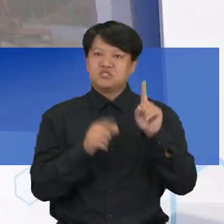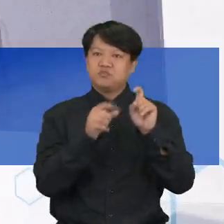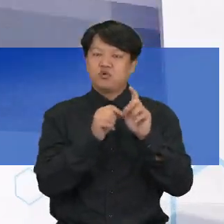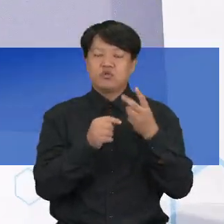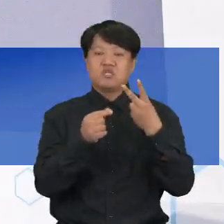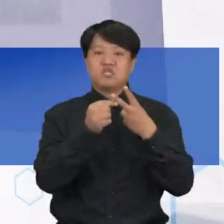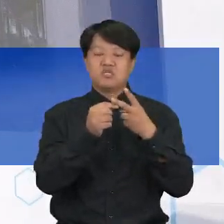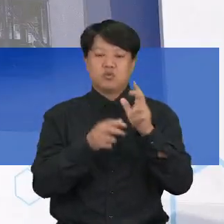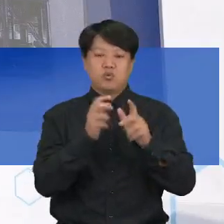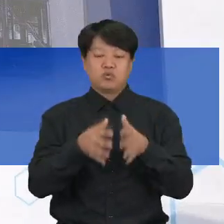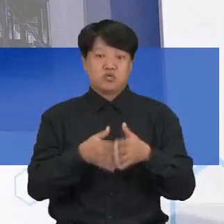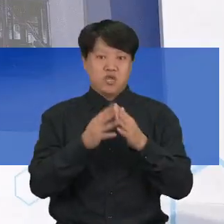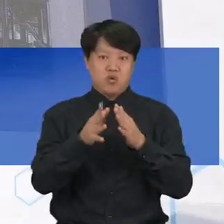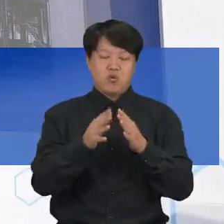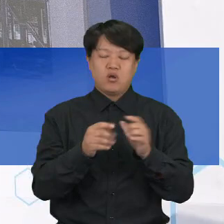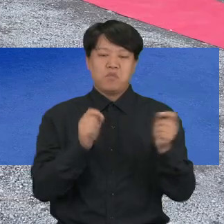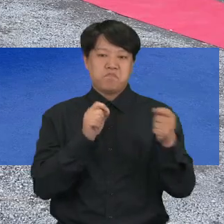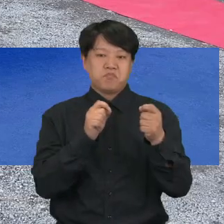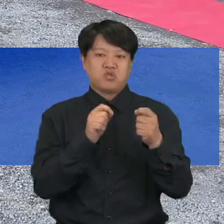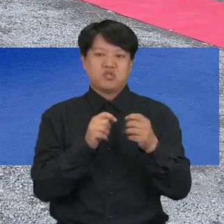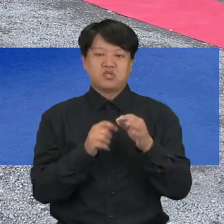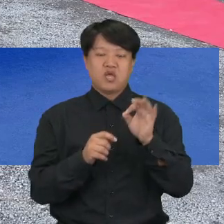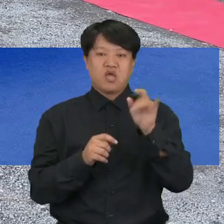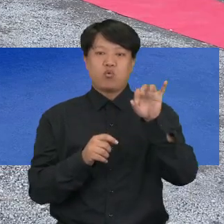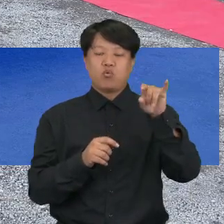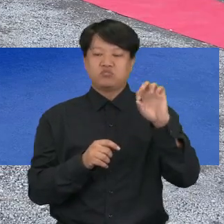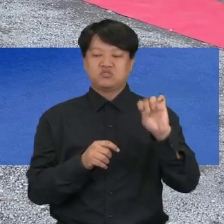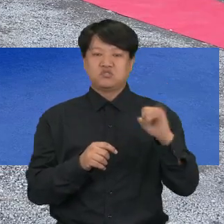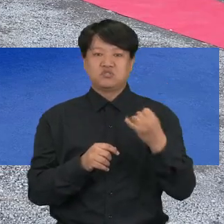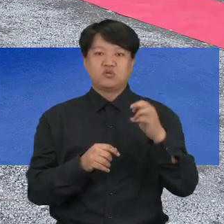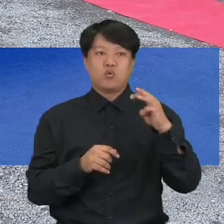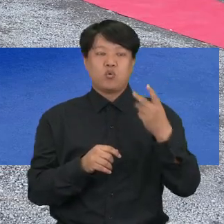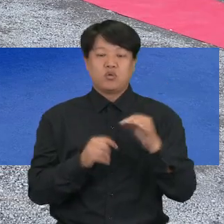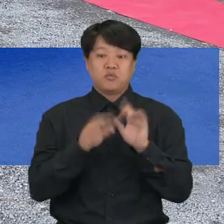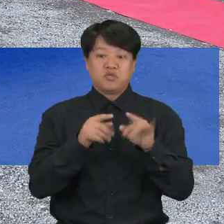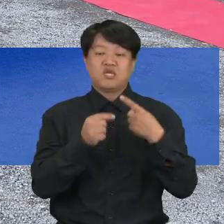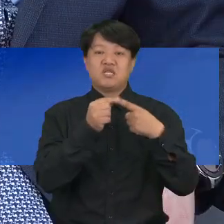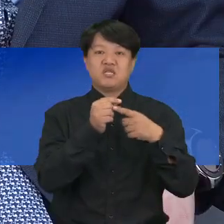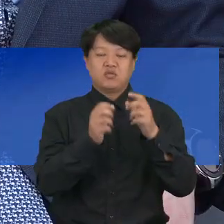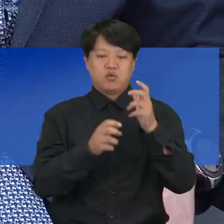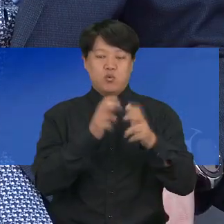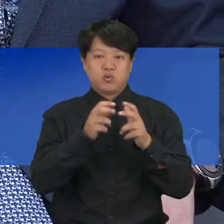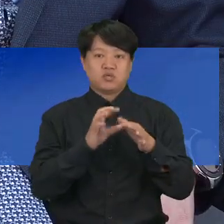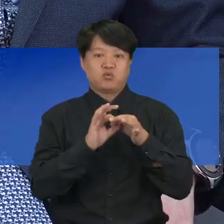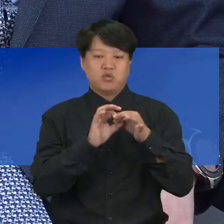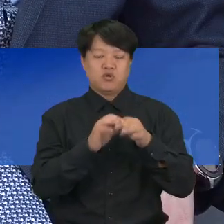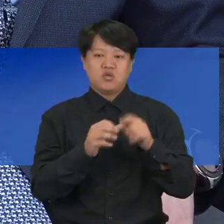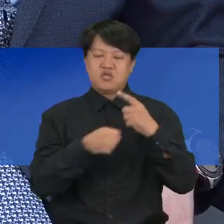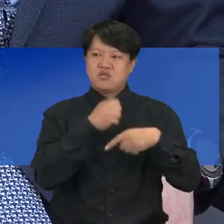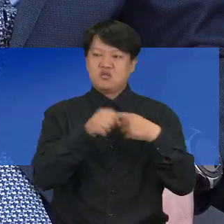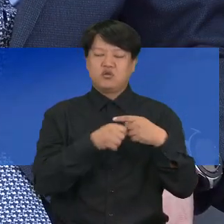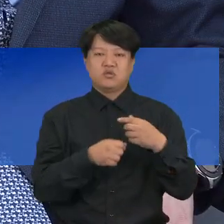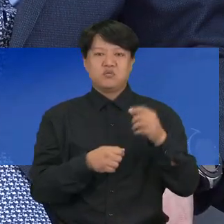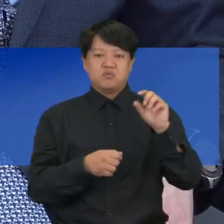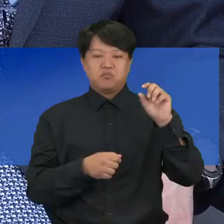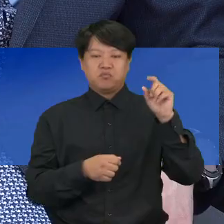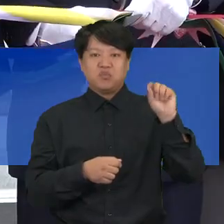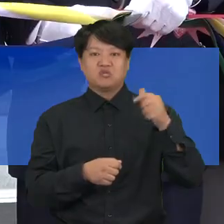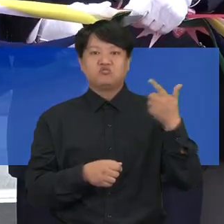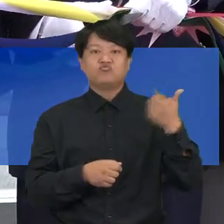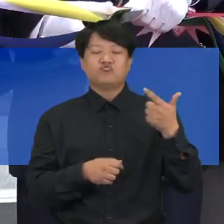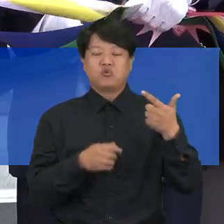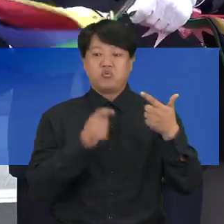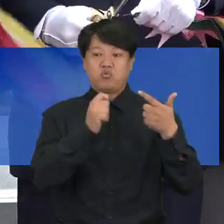포항 2공장 착공을 앞두고 있는 주식회사 에코프로 bm 은 이번 포항 1 공장 준공으로 연간 2만 6천 톤 의